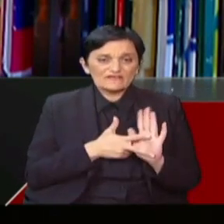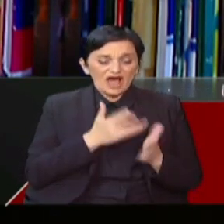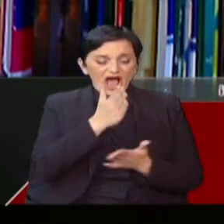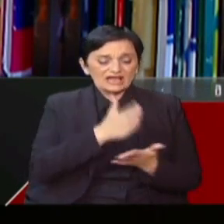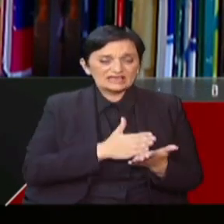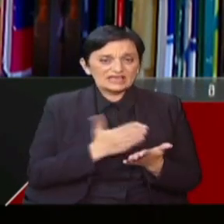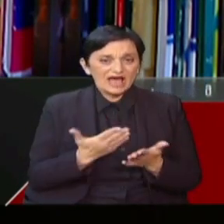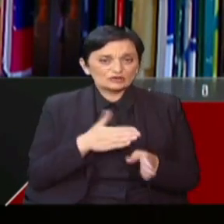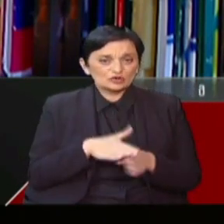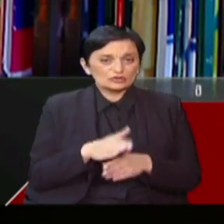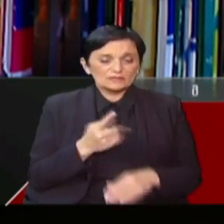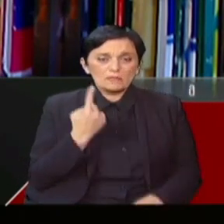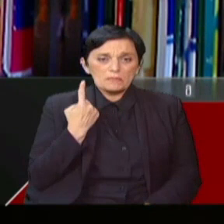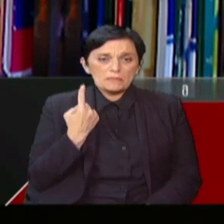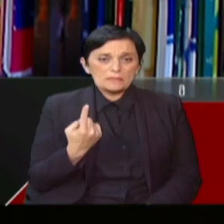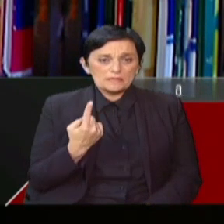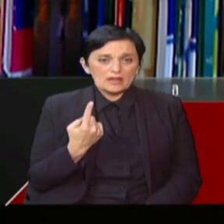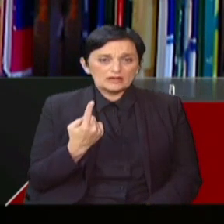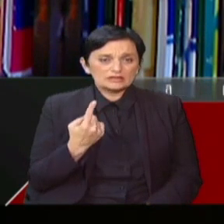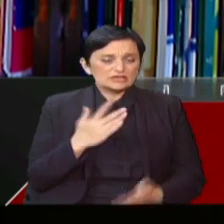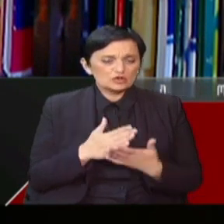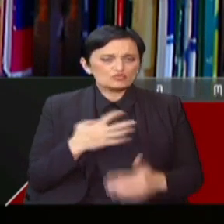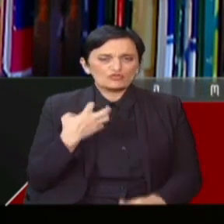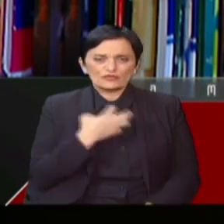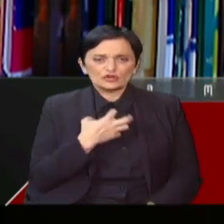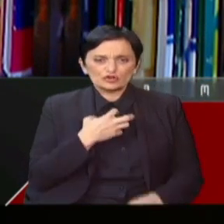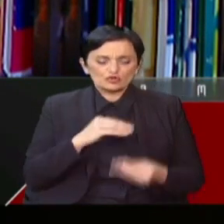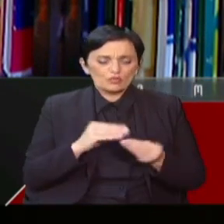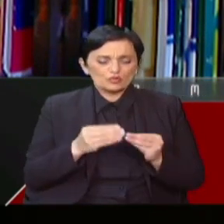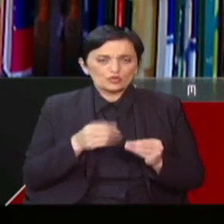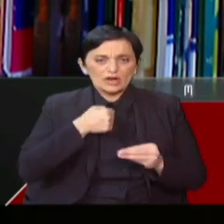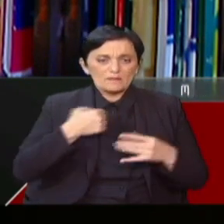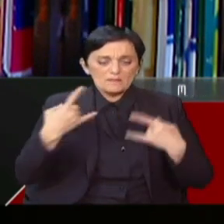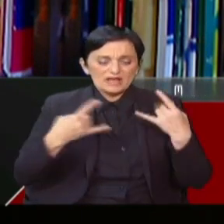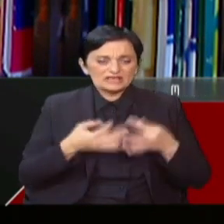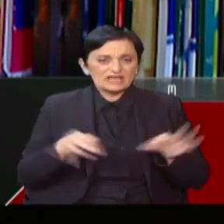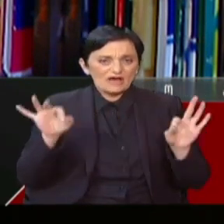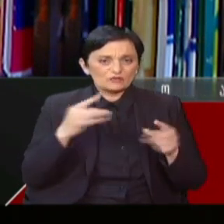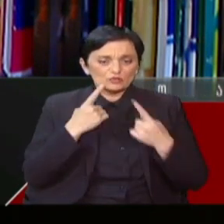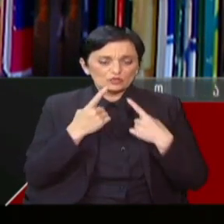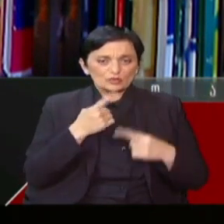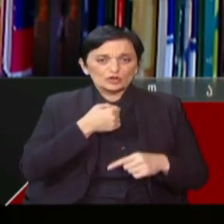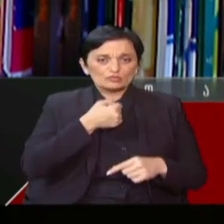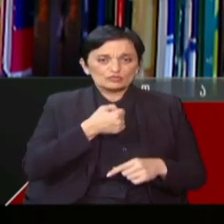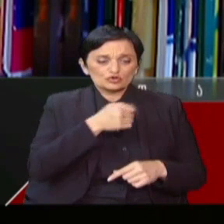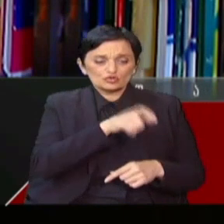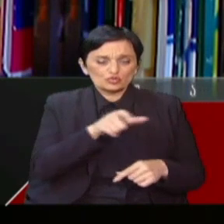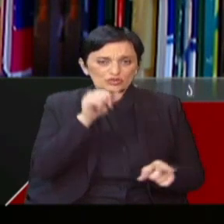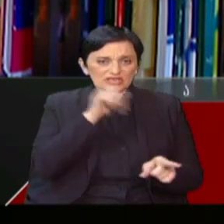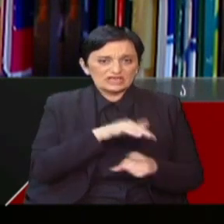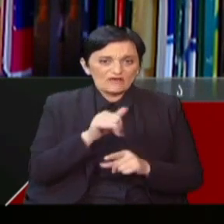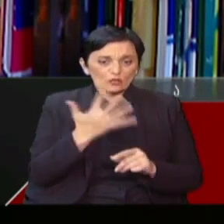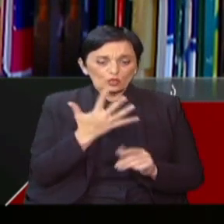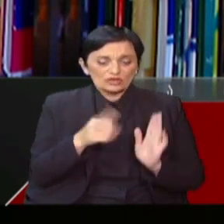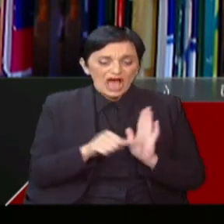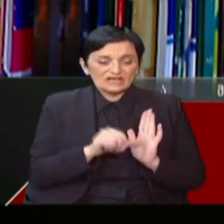ნაწილობრივ შესრულებული და 1-ზე არის მნიშვნელოვანი გამოწვევები მედიის თავისუფლებაზე საუბარი და ჟურნალისტებს და თავდასხმა, რომელიც 5-6